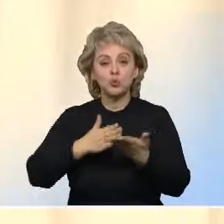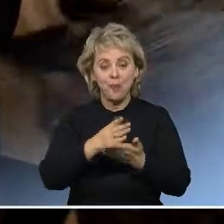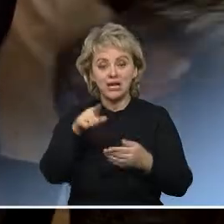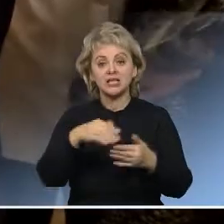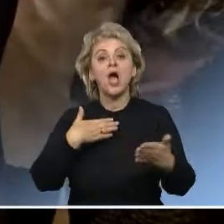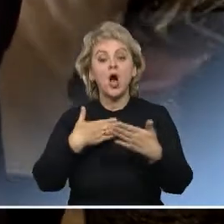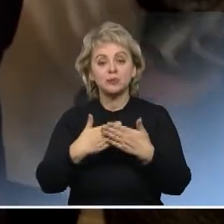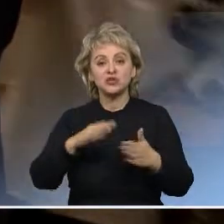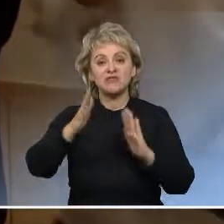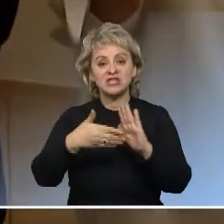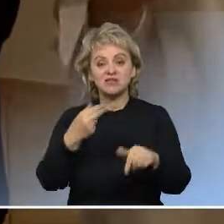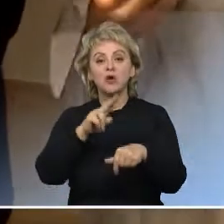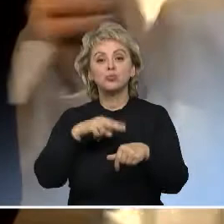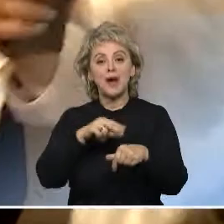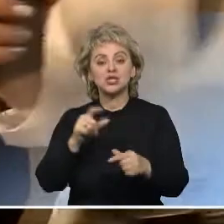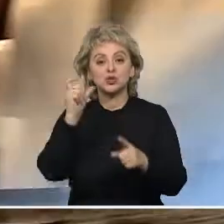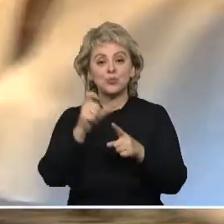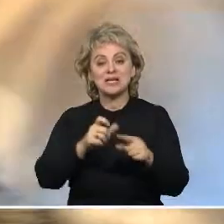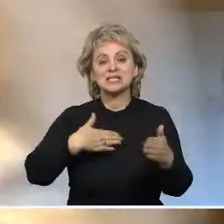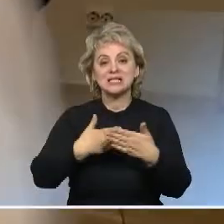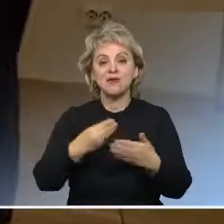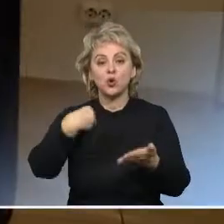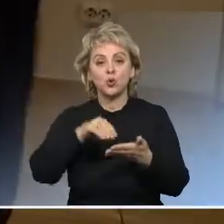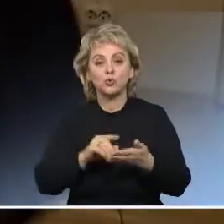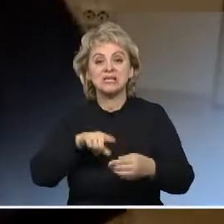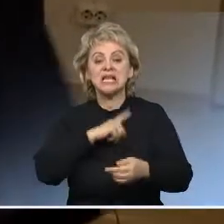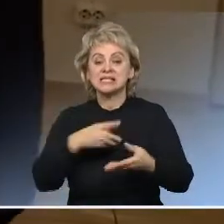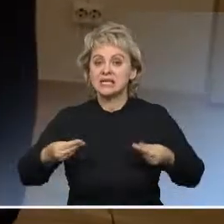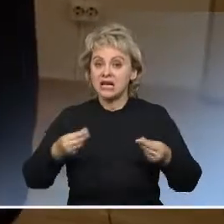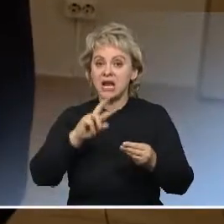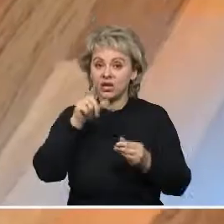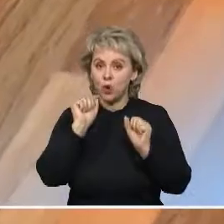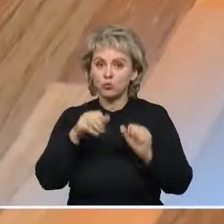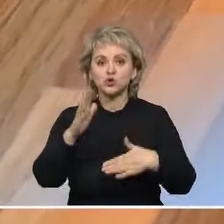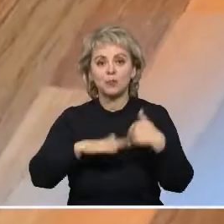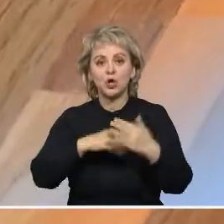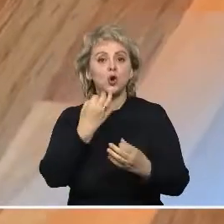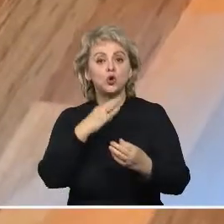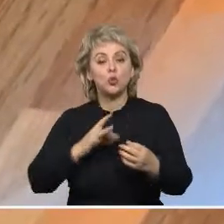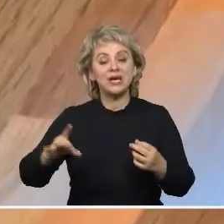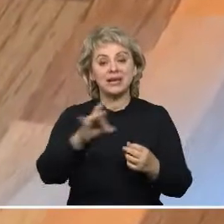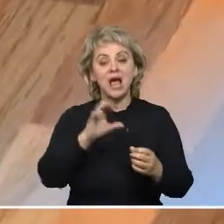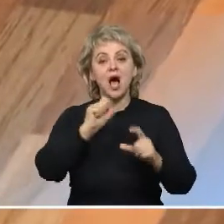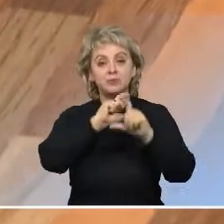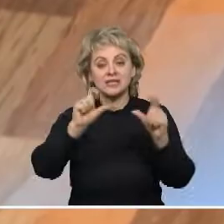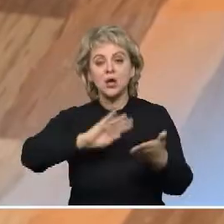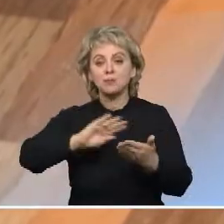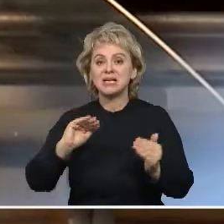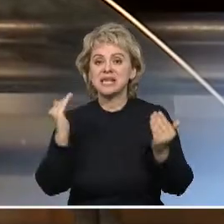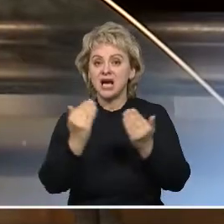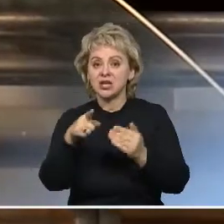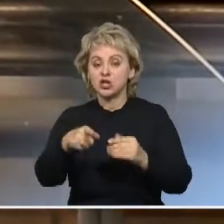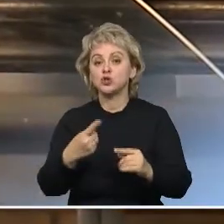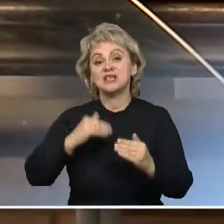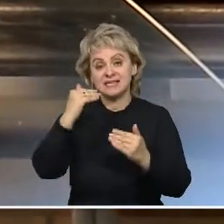и общественники вызывают полицию. По словам активистов, купить сильнодействующие препараты можно практически в любой региональной аптеке, без ограничений и